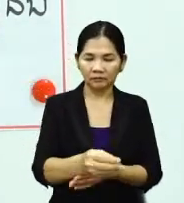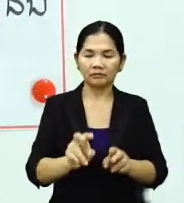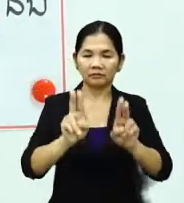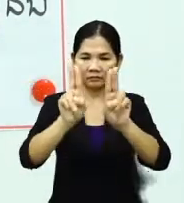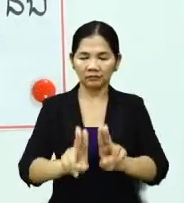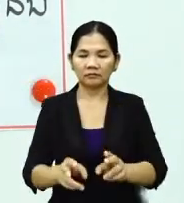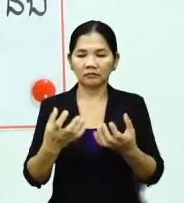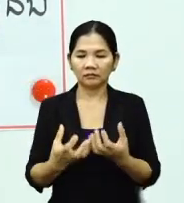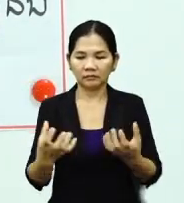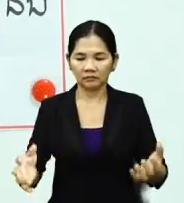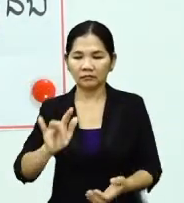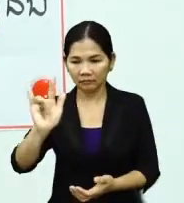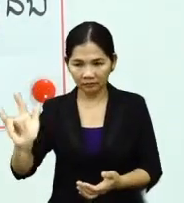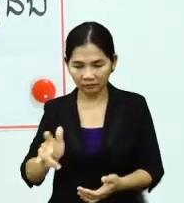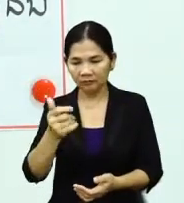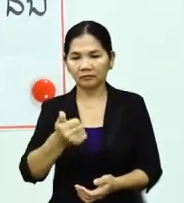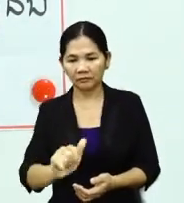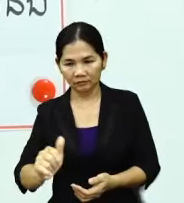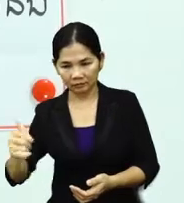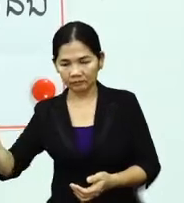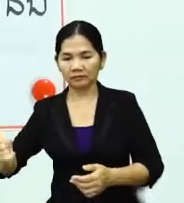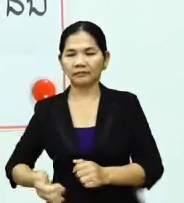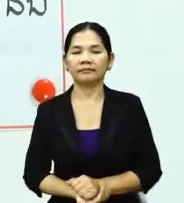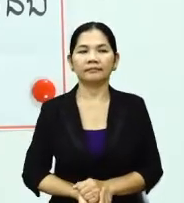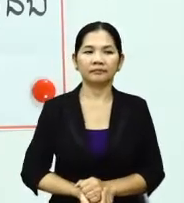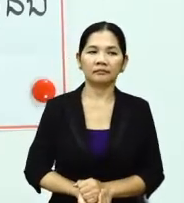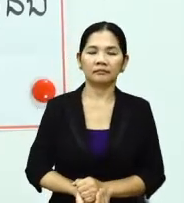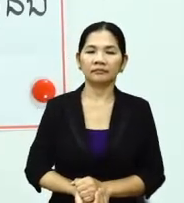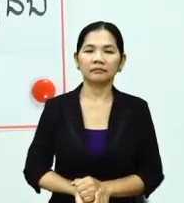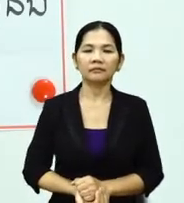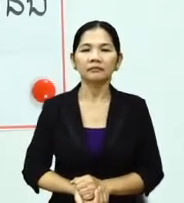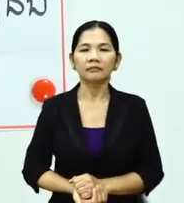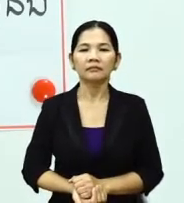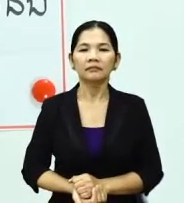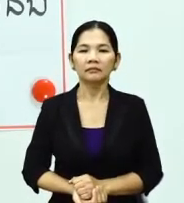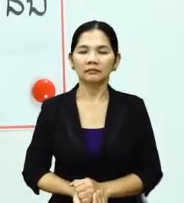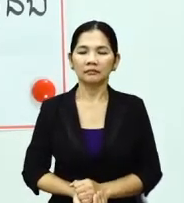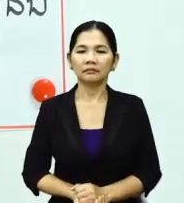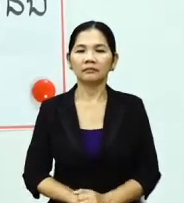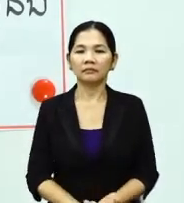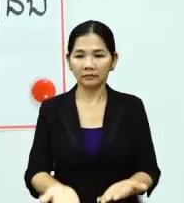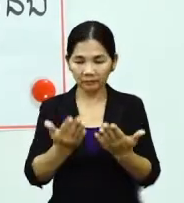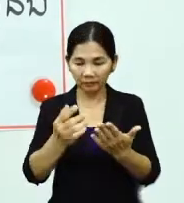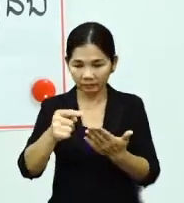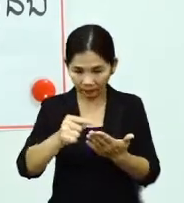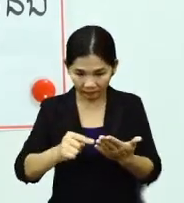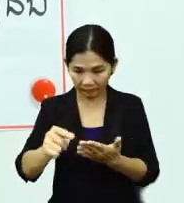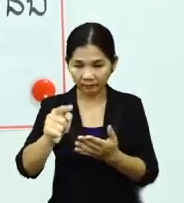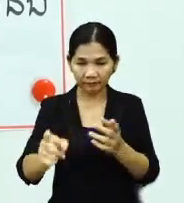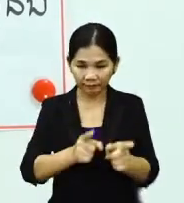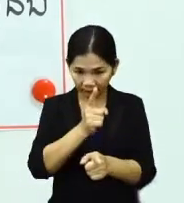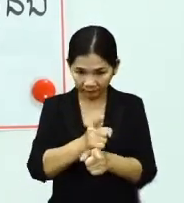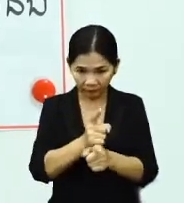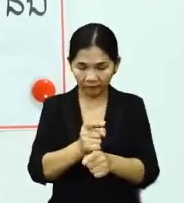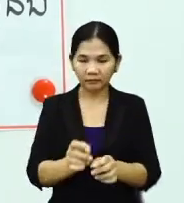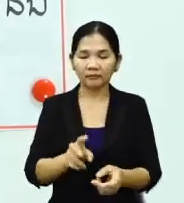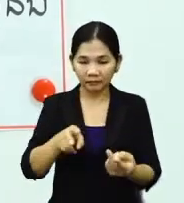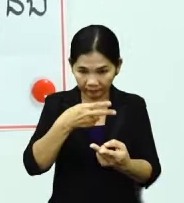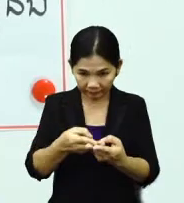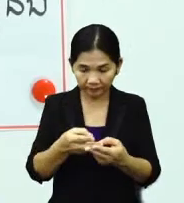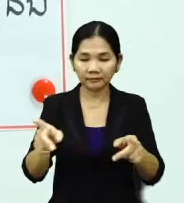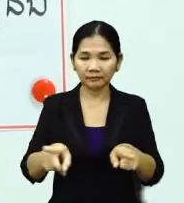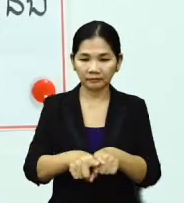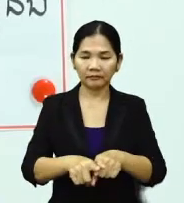vắn pra pra xếp xình chà cùng tiếng là cái ca là bọc cồn mà con trâm trời đôi nhạc rùi con chùm lại